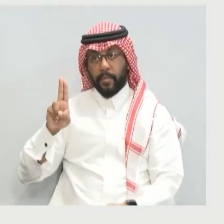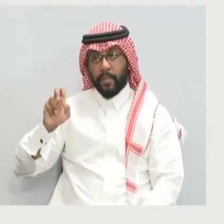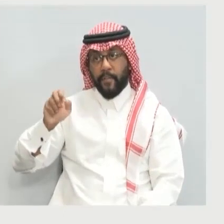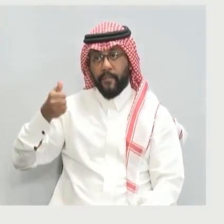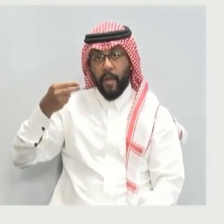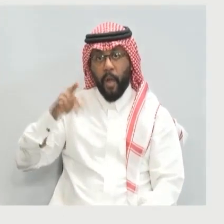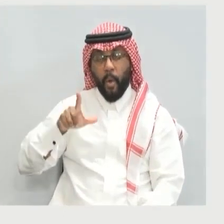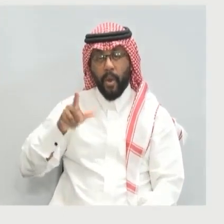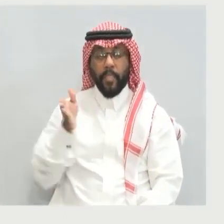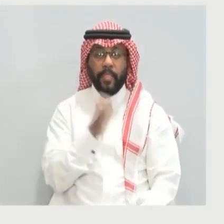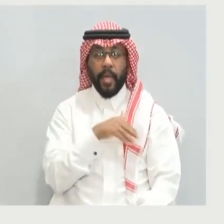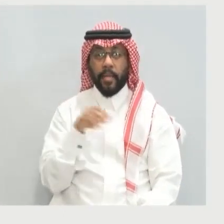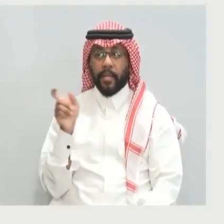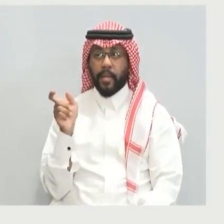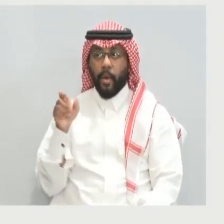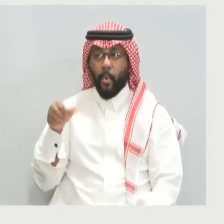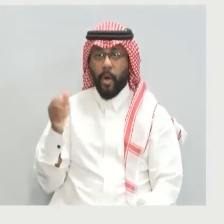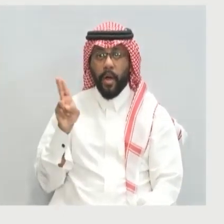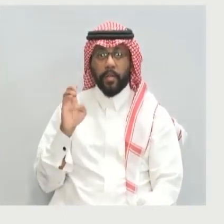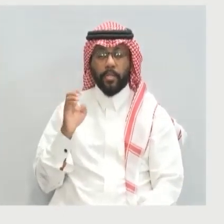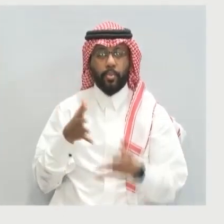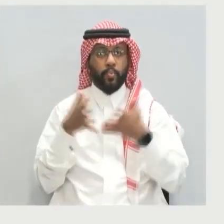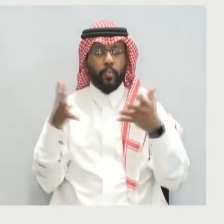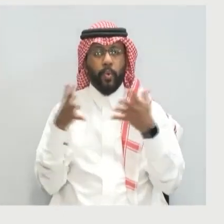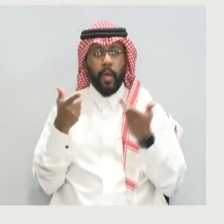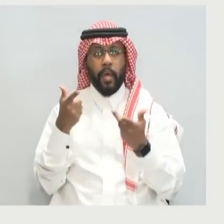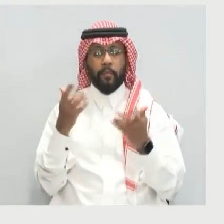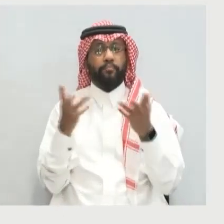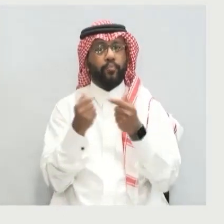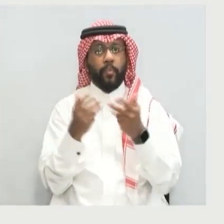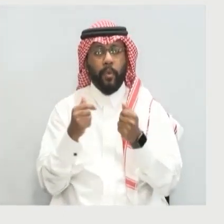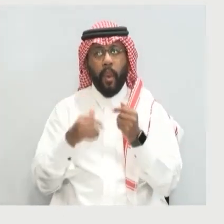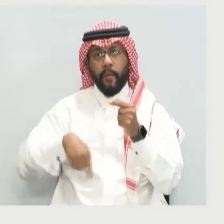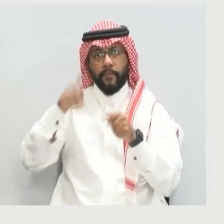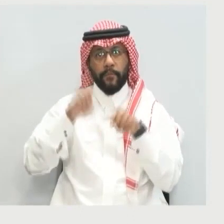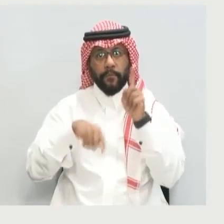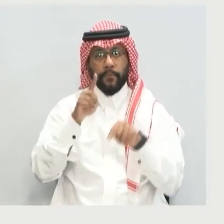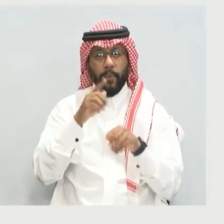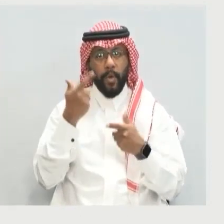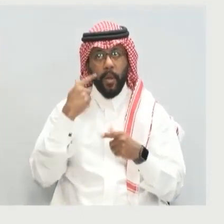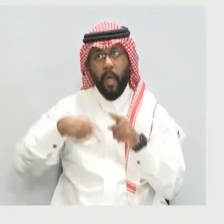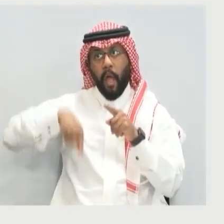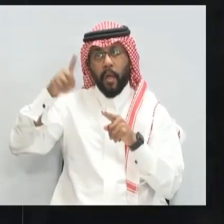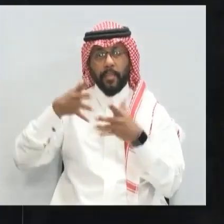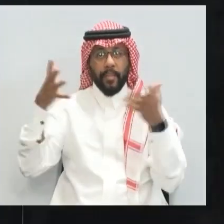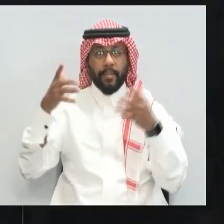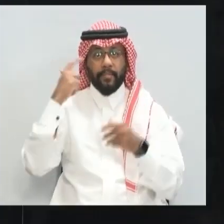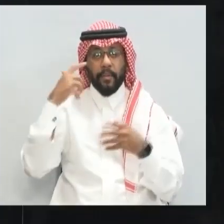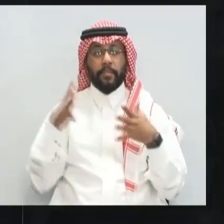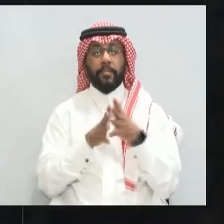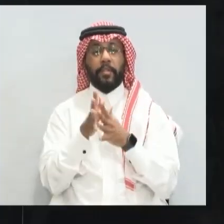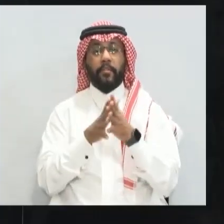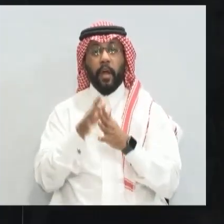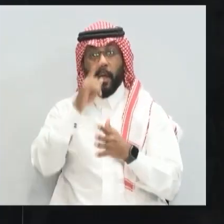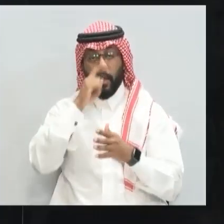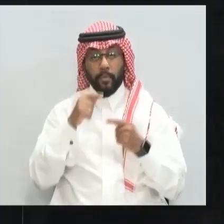انظر الى الطاقه ايهما سيكون اعلى في الطاقه النواتج او المتفاعل اذا عندما يكون التفاعل في هذه الحاله